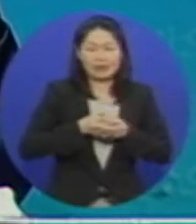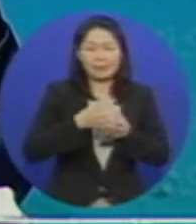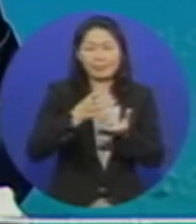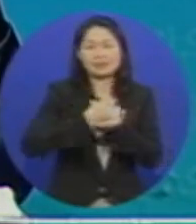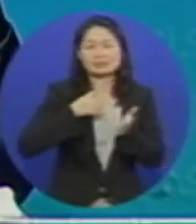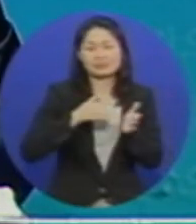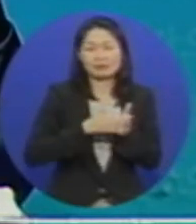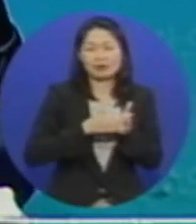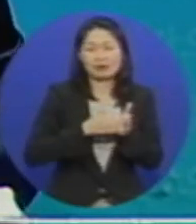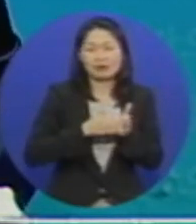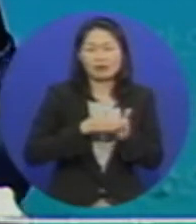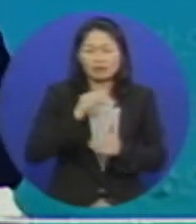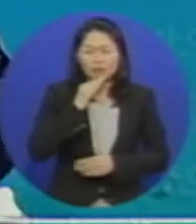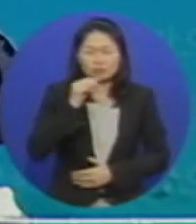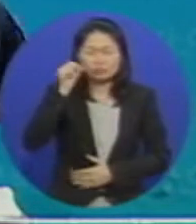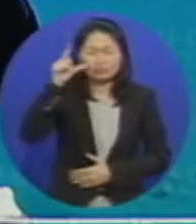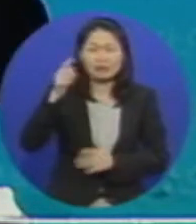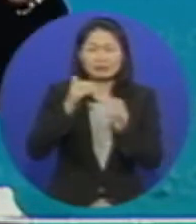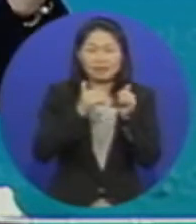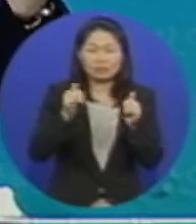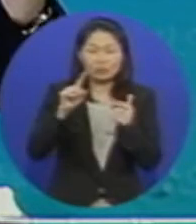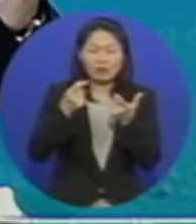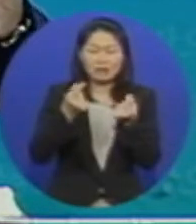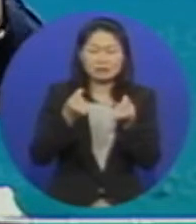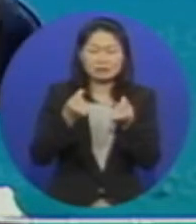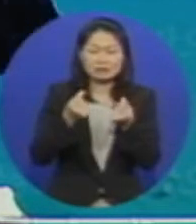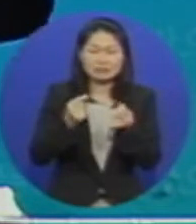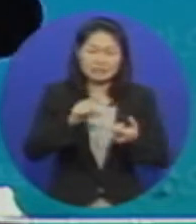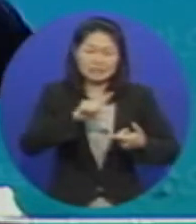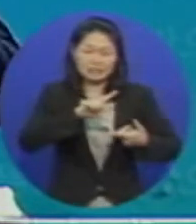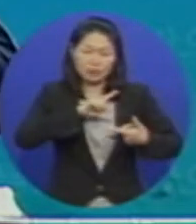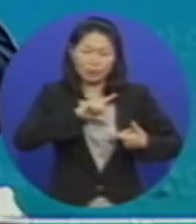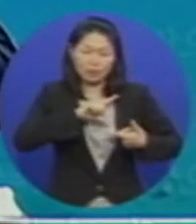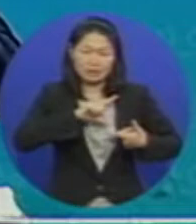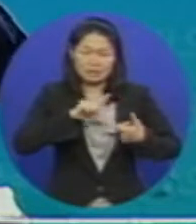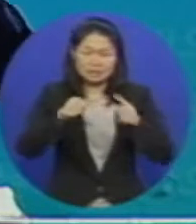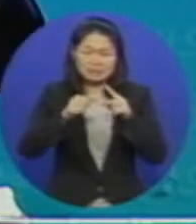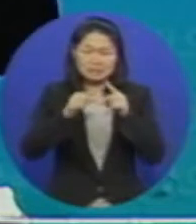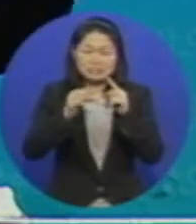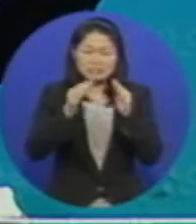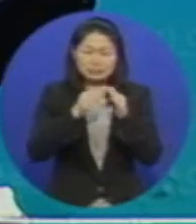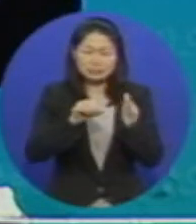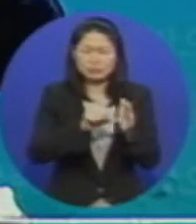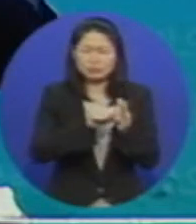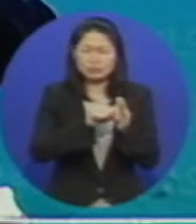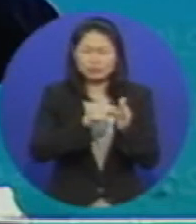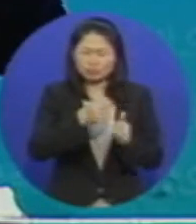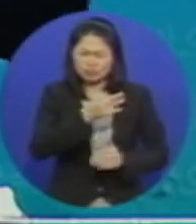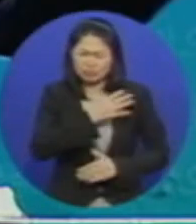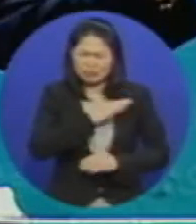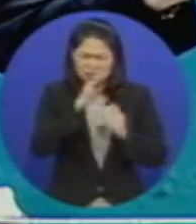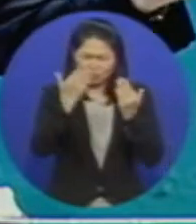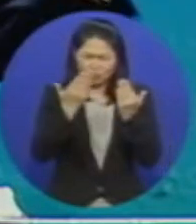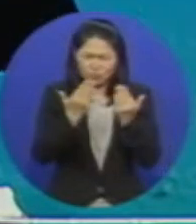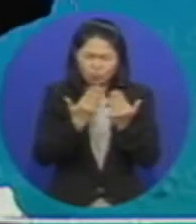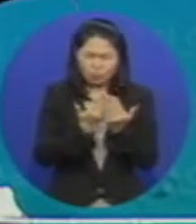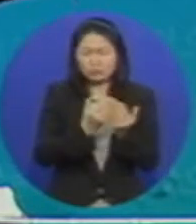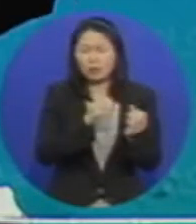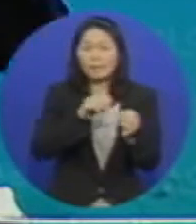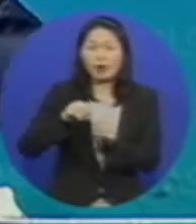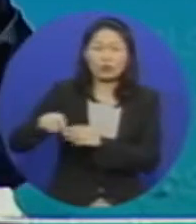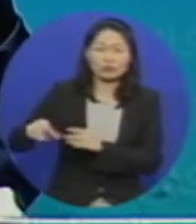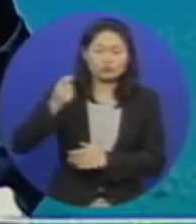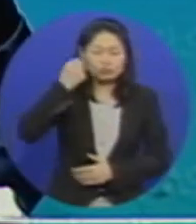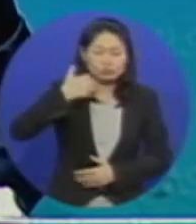대단한 사람임 그 영의 집안이 부유한 데 그 모든 북이 다 버리고 중국